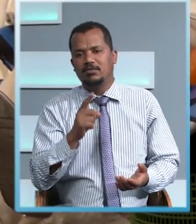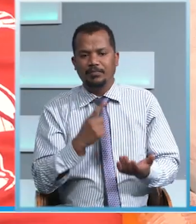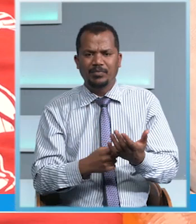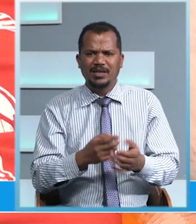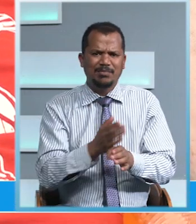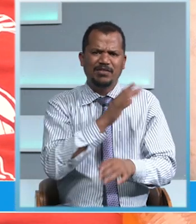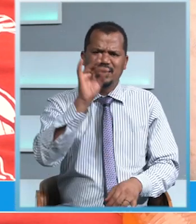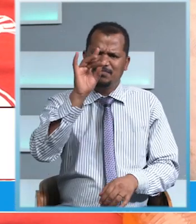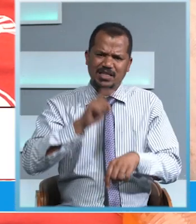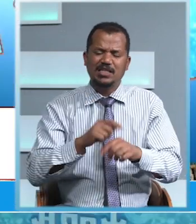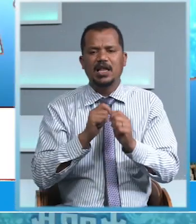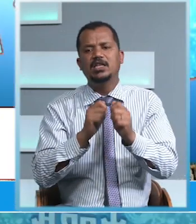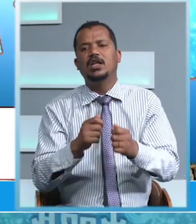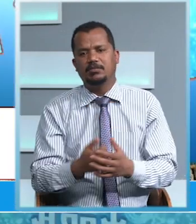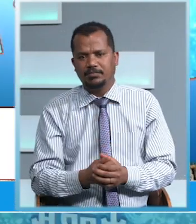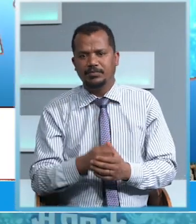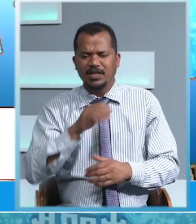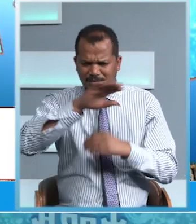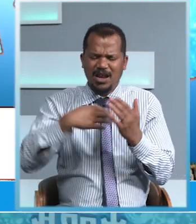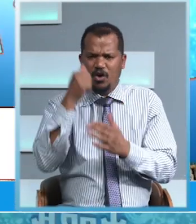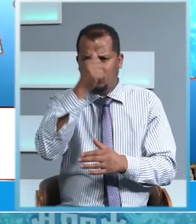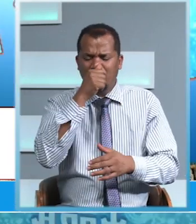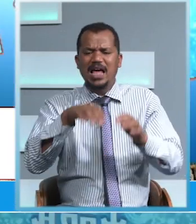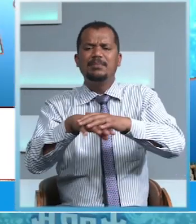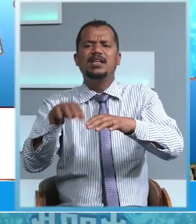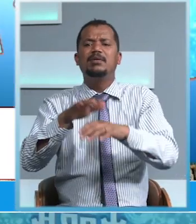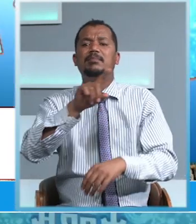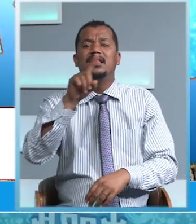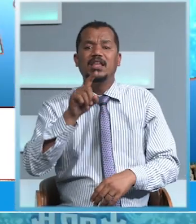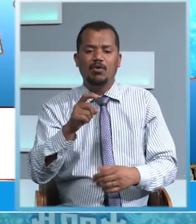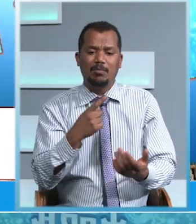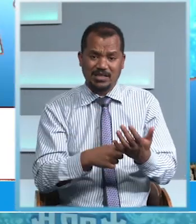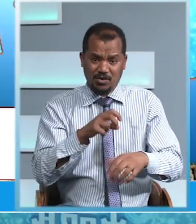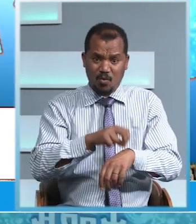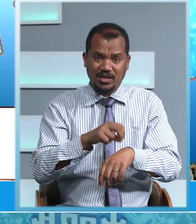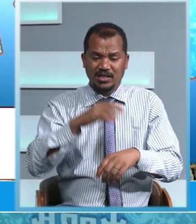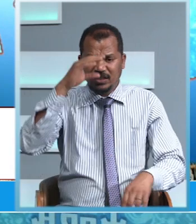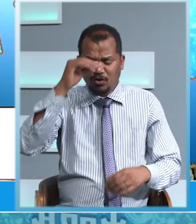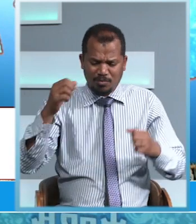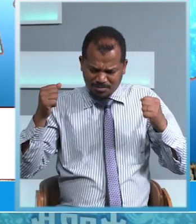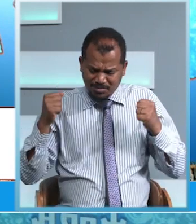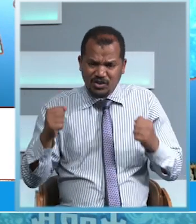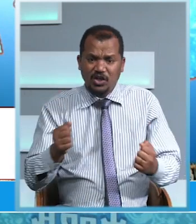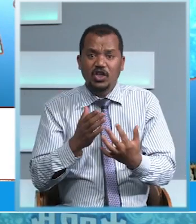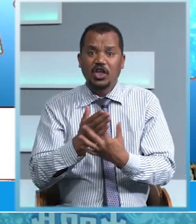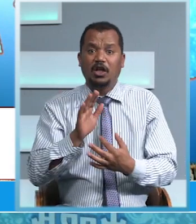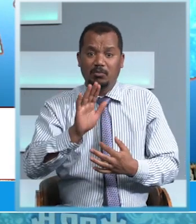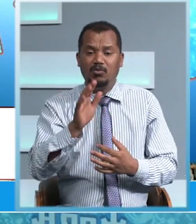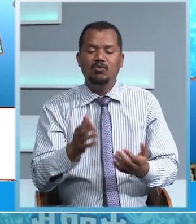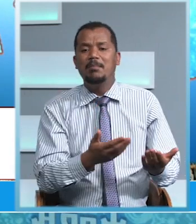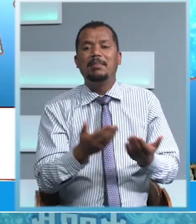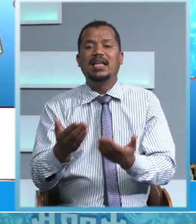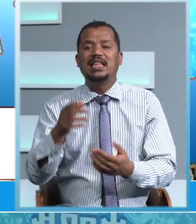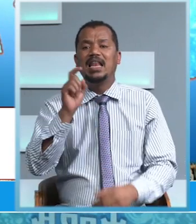ለማድረግ ነው። ከዚህ በፊት 8 ይለግሻለሁ። የመላውን ኢትዮጵያውያንን ርብርብ የሚጠይቀው በዚህ ወቅት ሰው በሚችለው